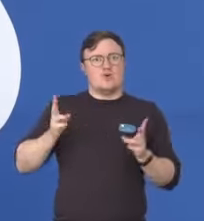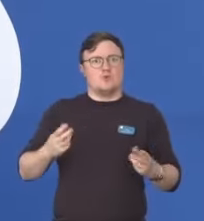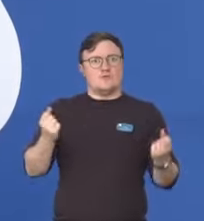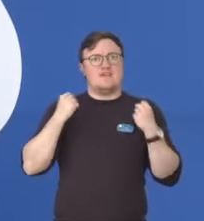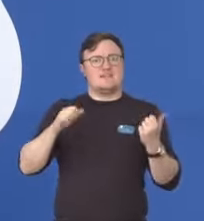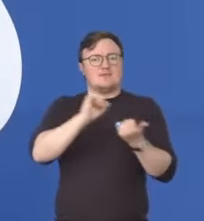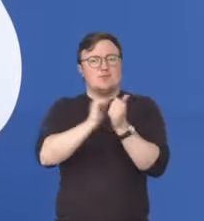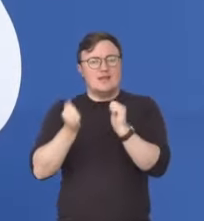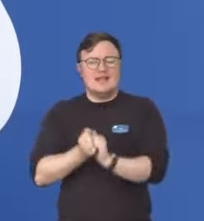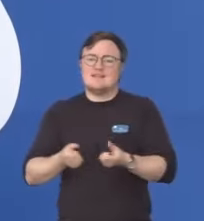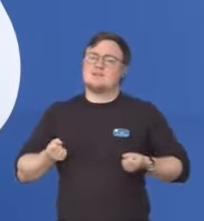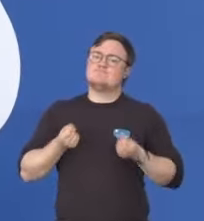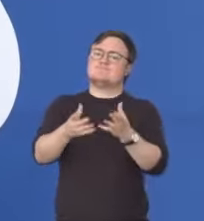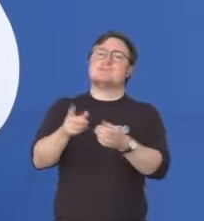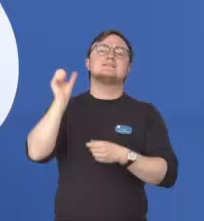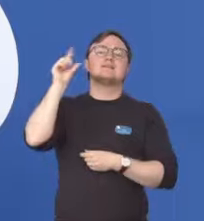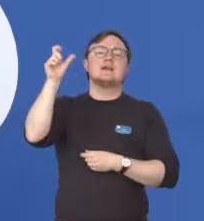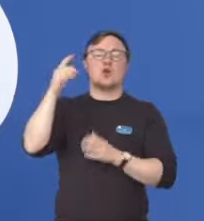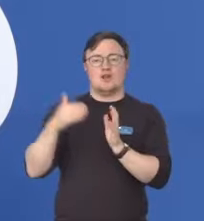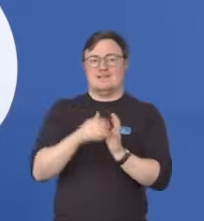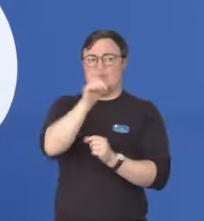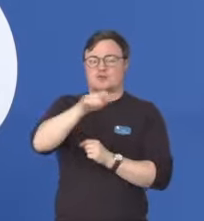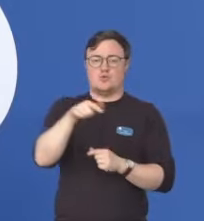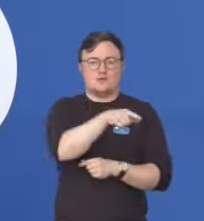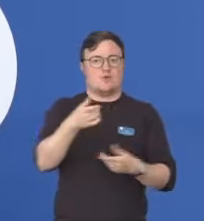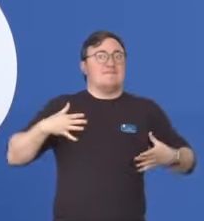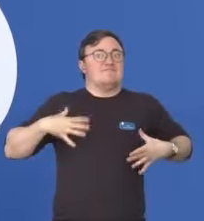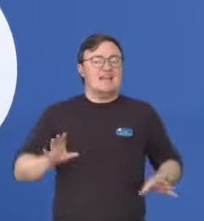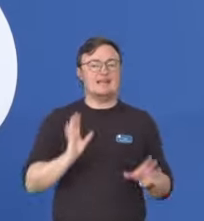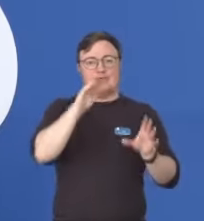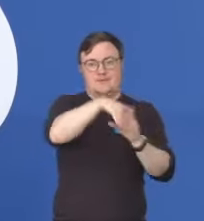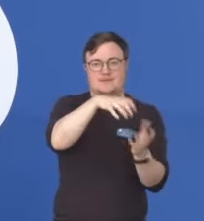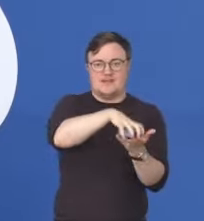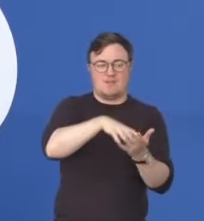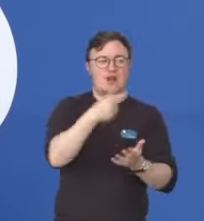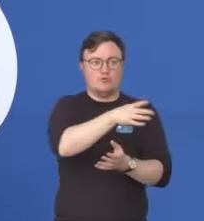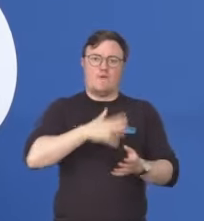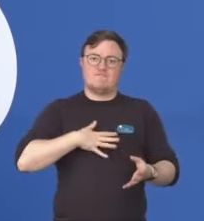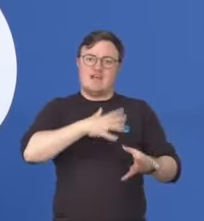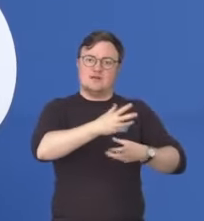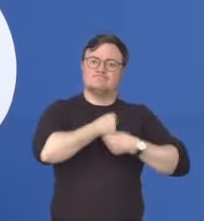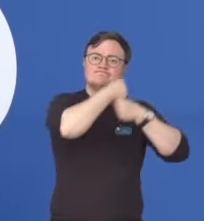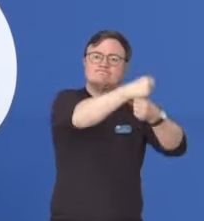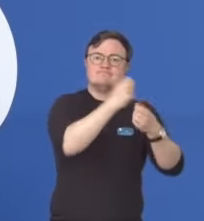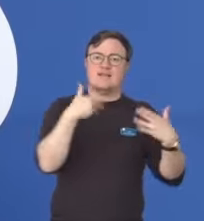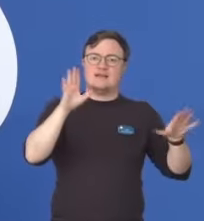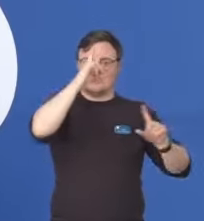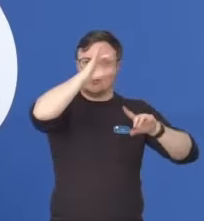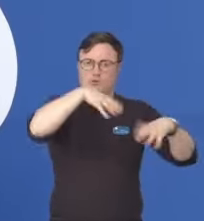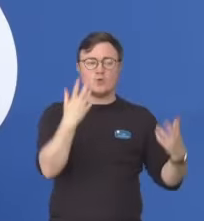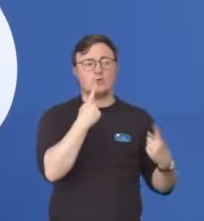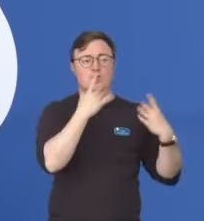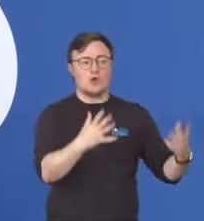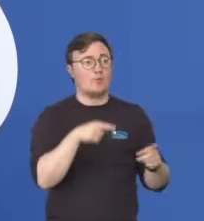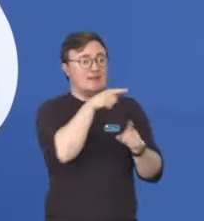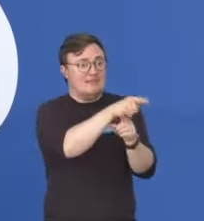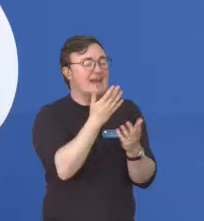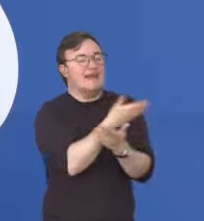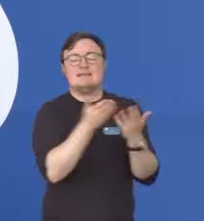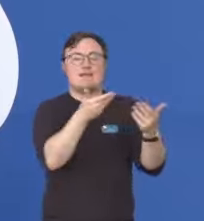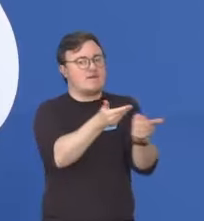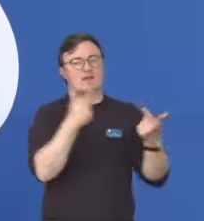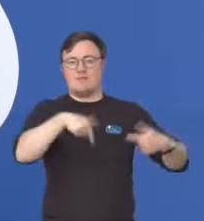skickar en signal till de som inte vill vara en del av samhället, som vill upprätthålla den här hederskulturen, att det hör inte hemma här. Det är inte